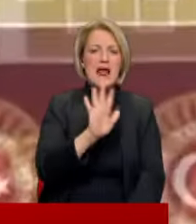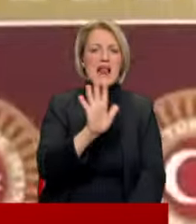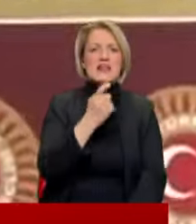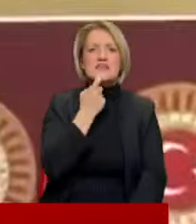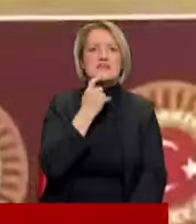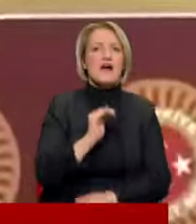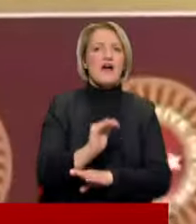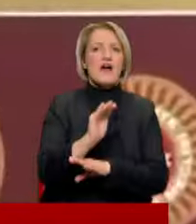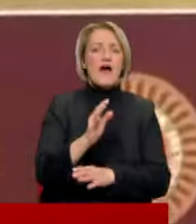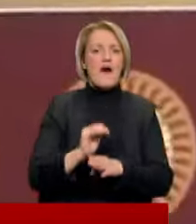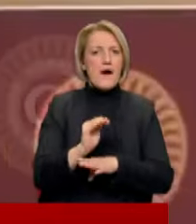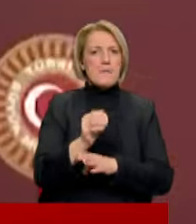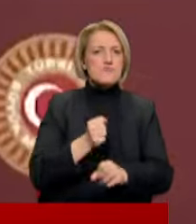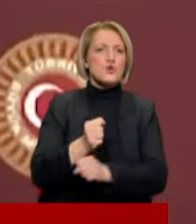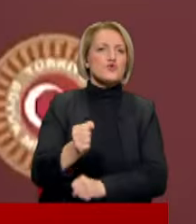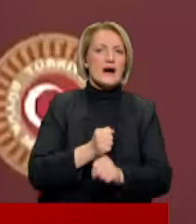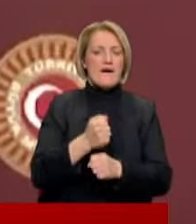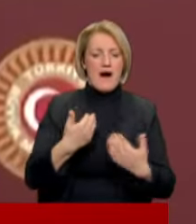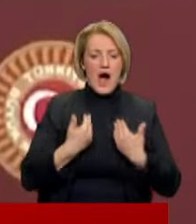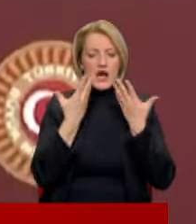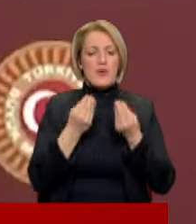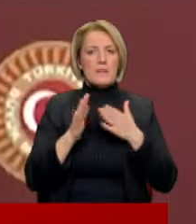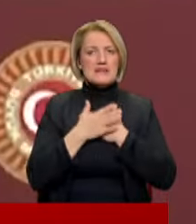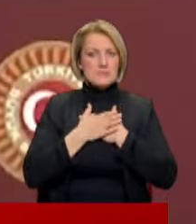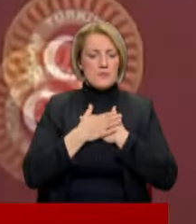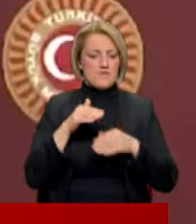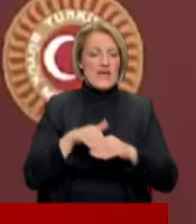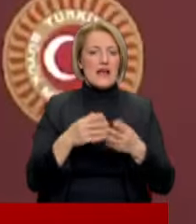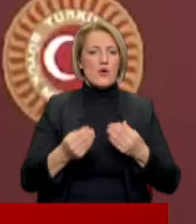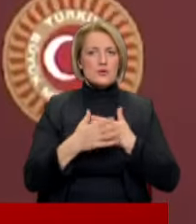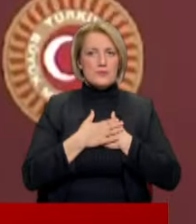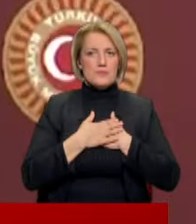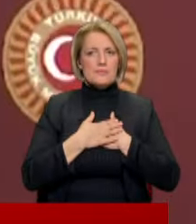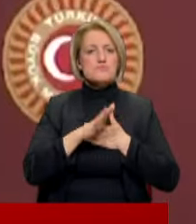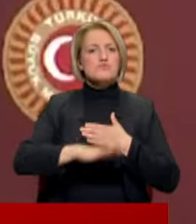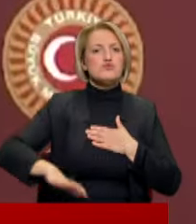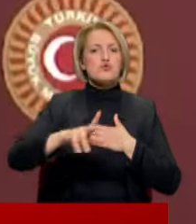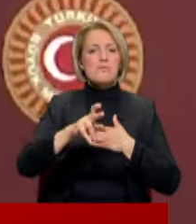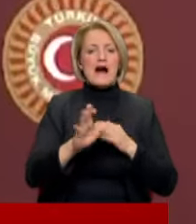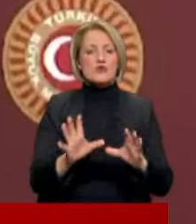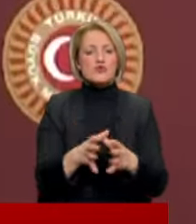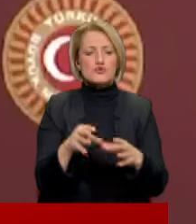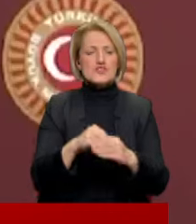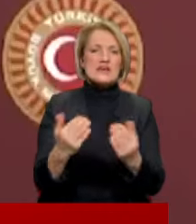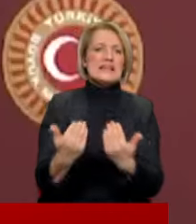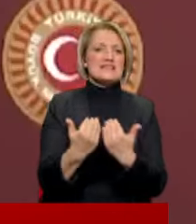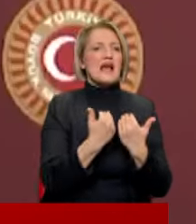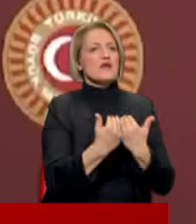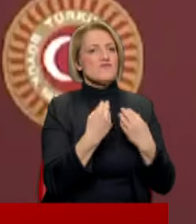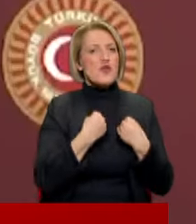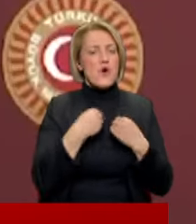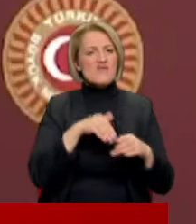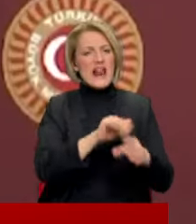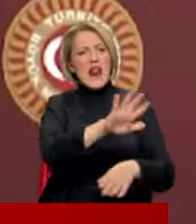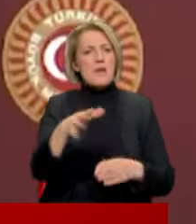hayat. Hayatımız mücadeleyle geçti. Hakim olamadık, geldik vekil olduk. Çağrı bütün parti gruplarımızda destek veriyor. Bütün vekiller